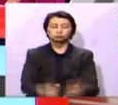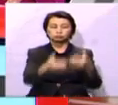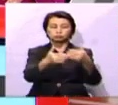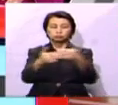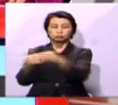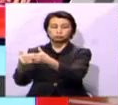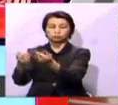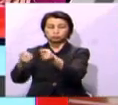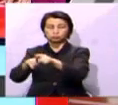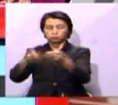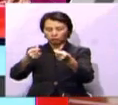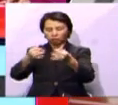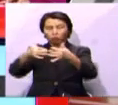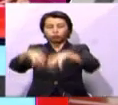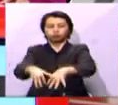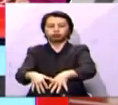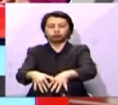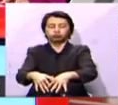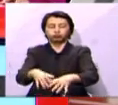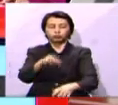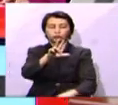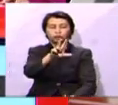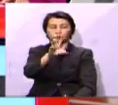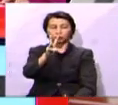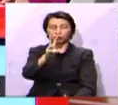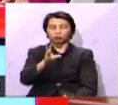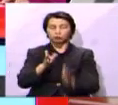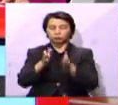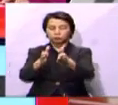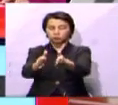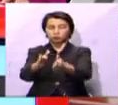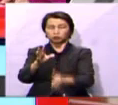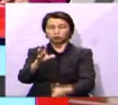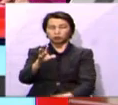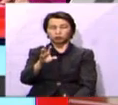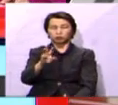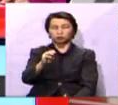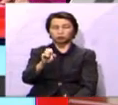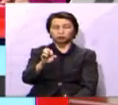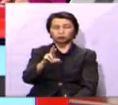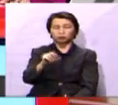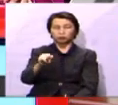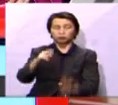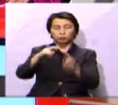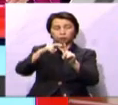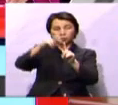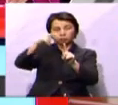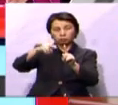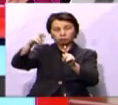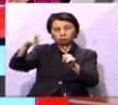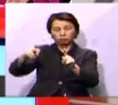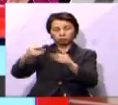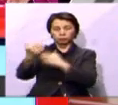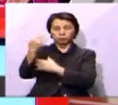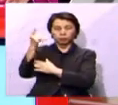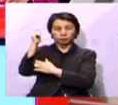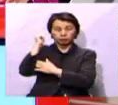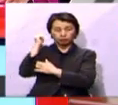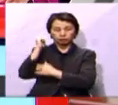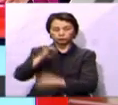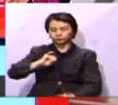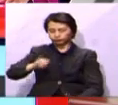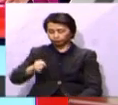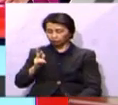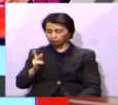Susulan kejadian tanah runtuh di kilometer 36 Jalan Marak Parak Ranau, Kota Marudu pagi tadi. Jabatan Kerja